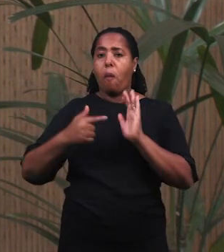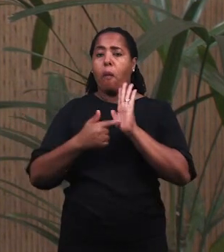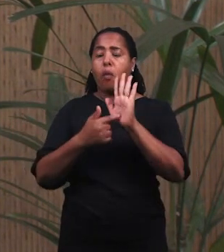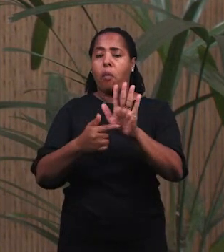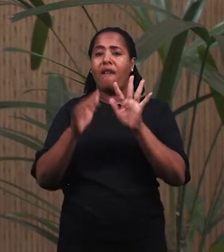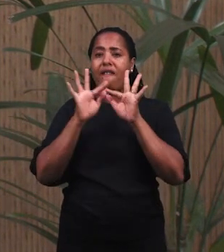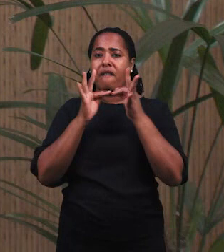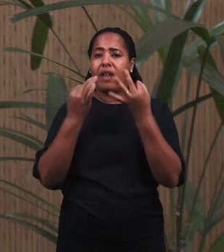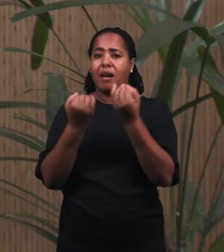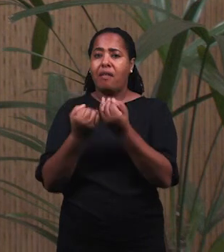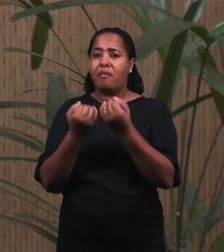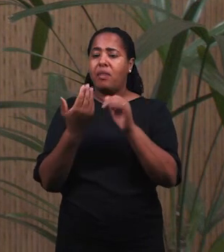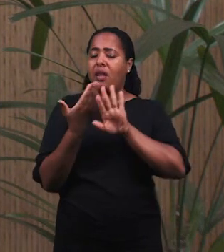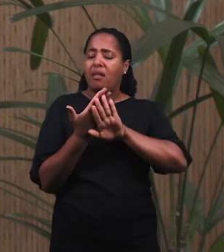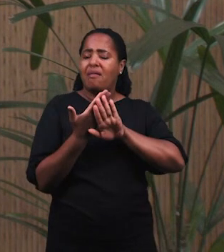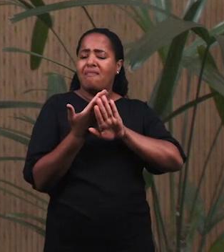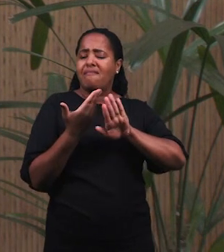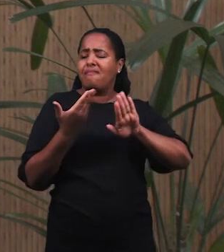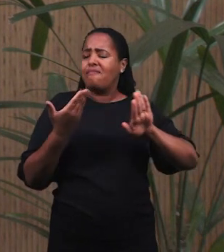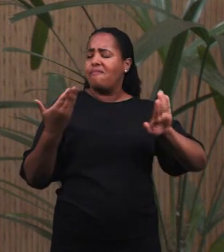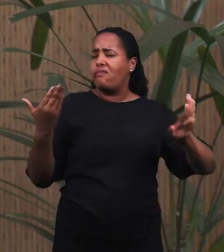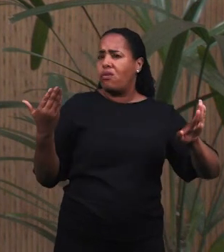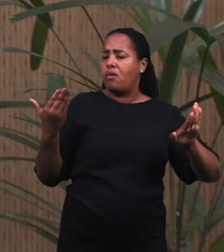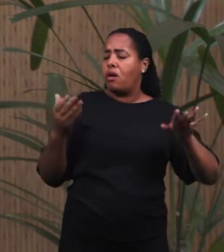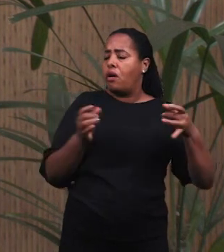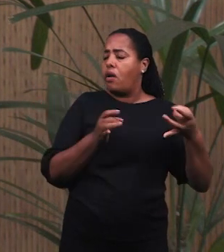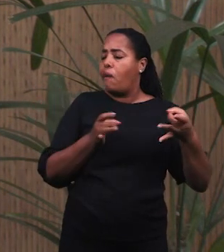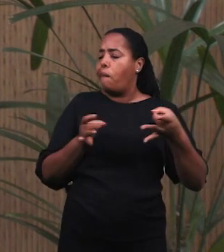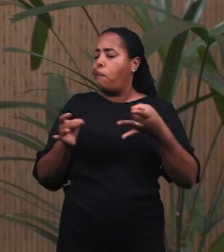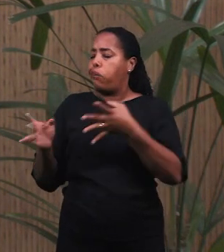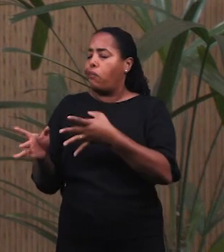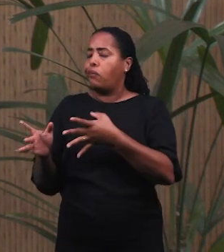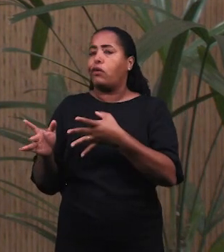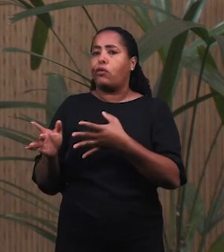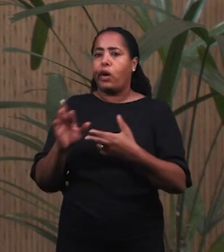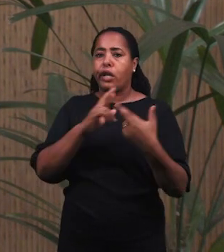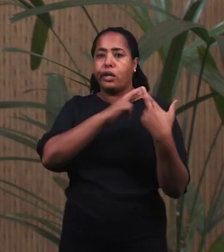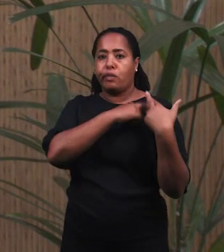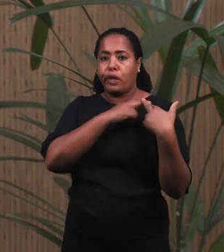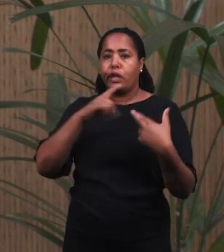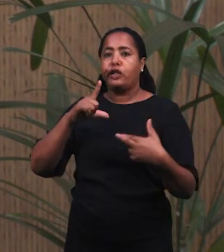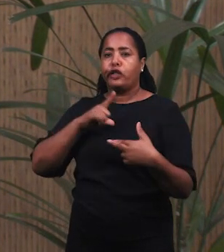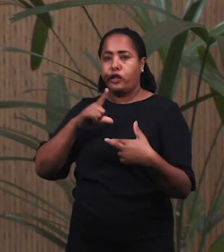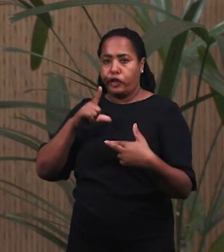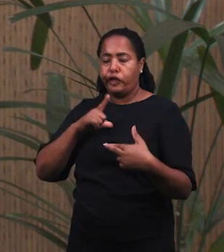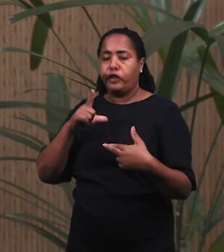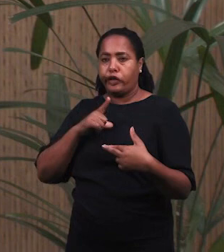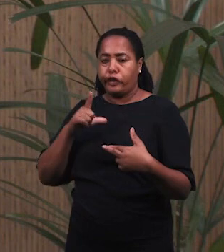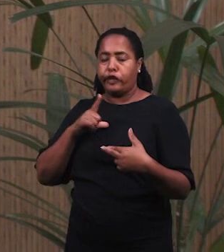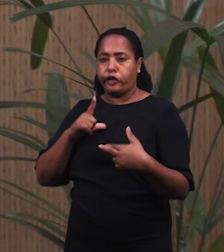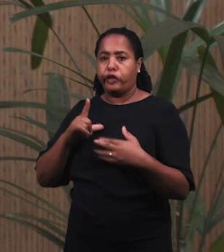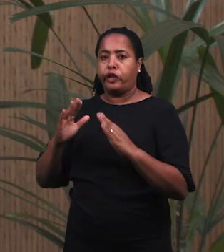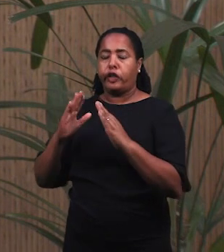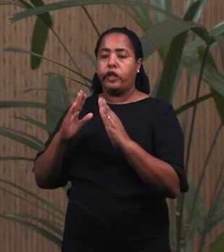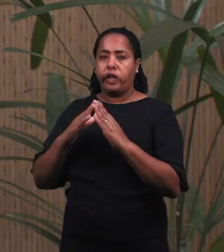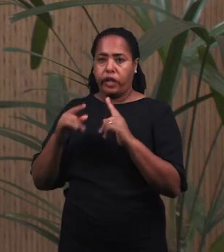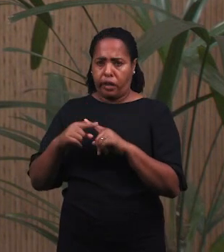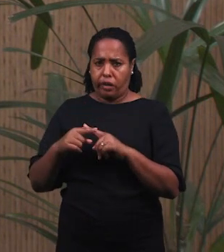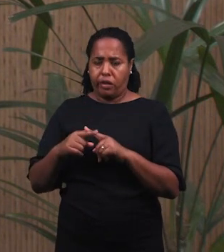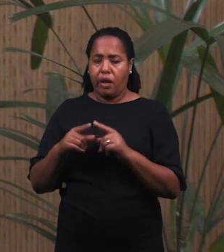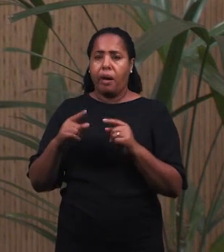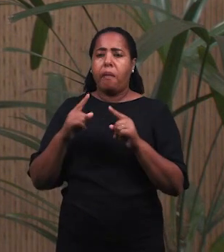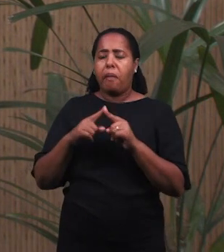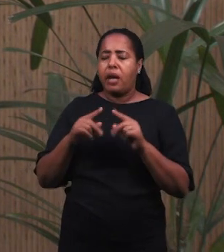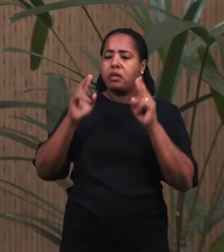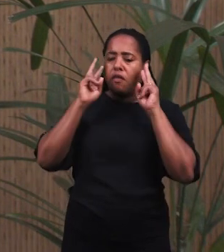от присутствия Божьего, оставили функции, которые они исполняли в Церкви, но они участвовать начали